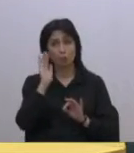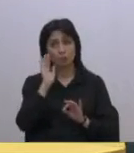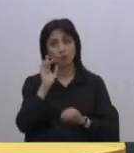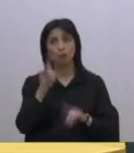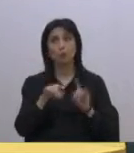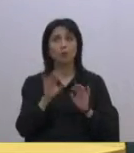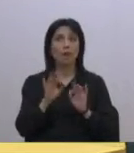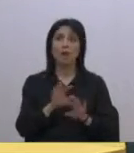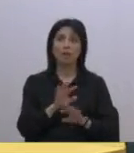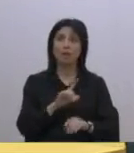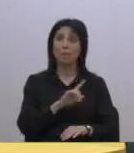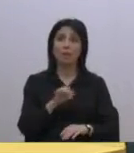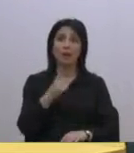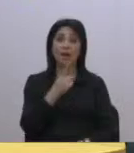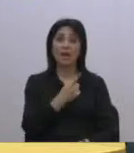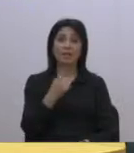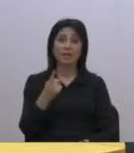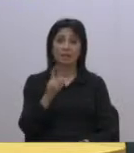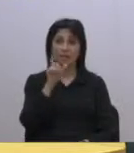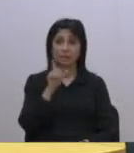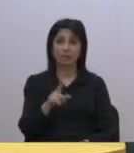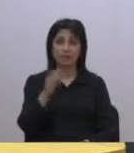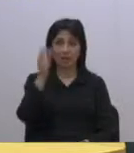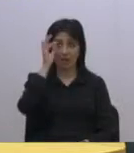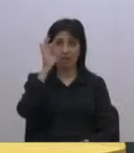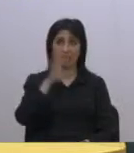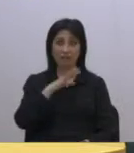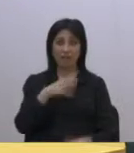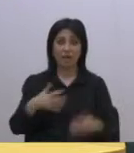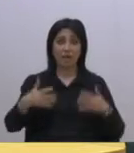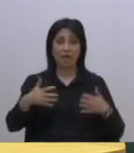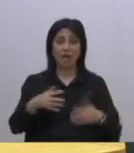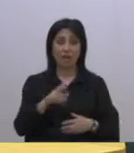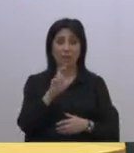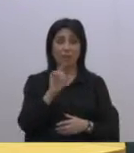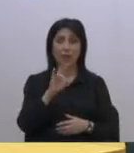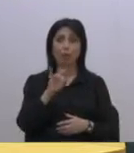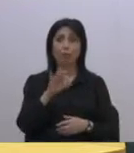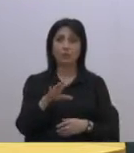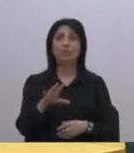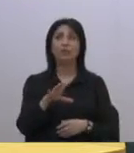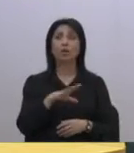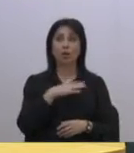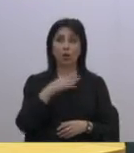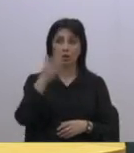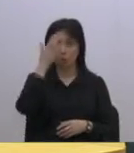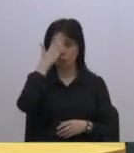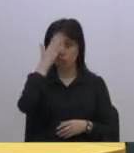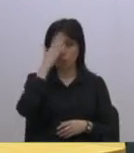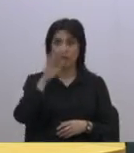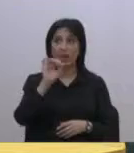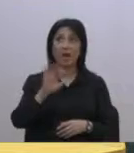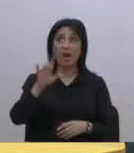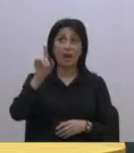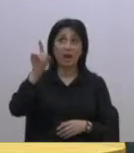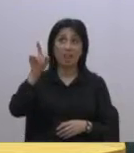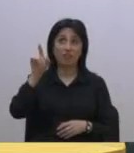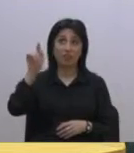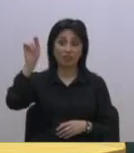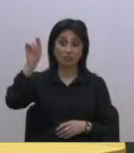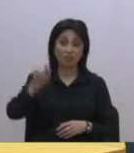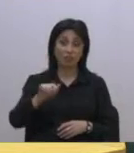ზოგჯერ არასწორად, მაგრამ ერთადერთი ადამიანი გაგახსენებთ, იყო კახაბენ დუქიძე, რომელსაც ჰქონდა იმის უნარი, რომ დასავლეთიდან